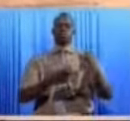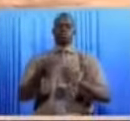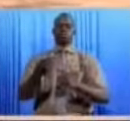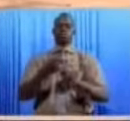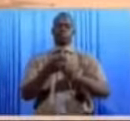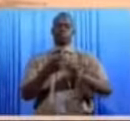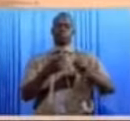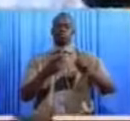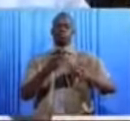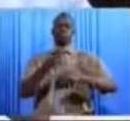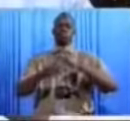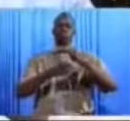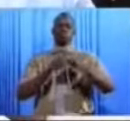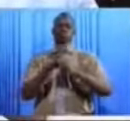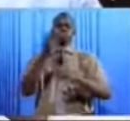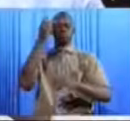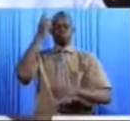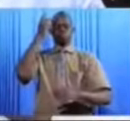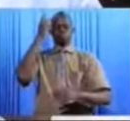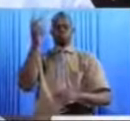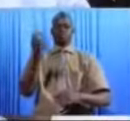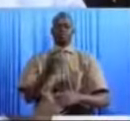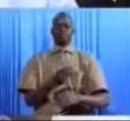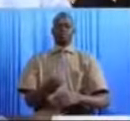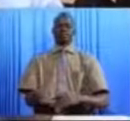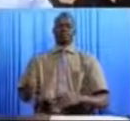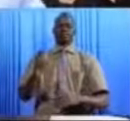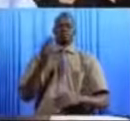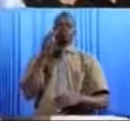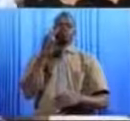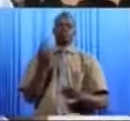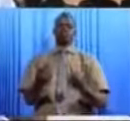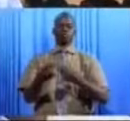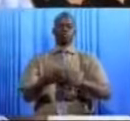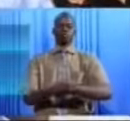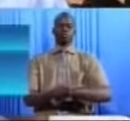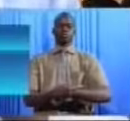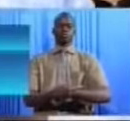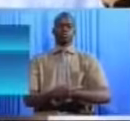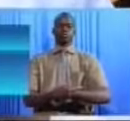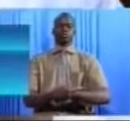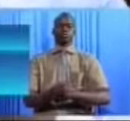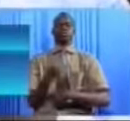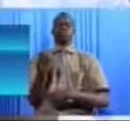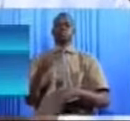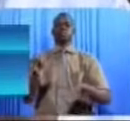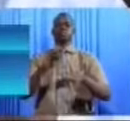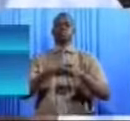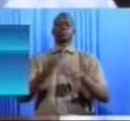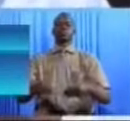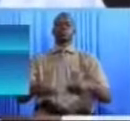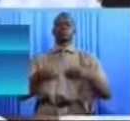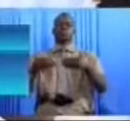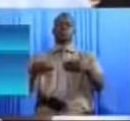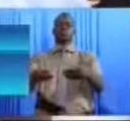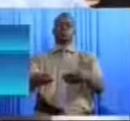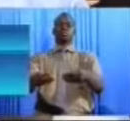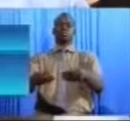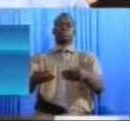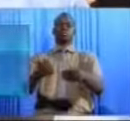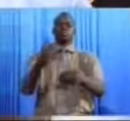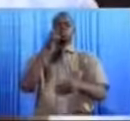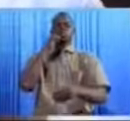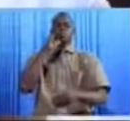naturels qui pensent que le matériel que vous voyez aujourd'hui qui est mis à la disposition des